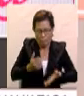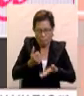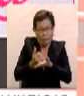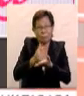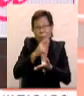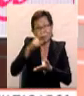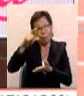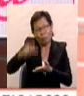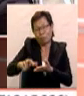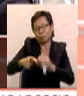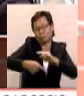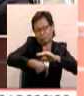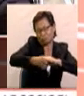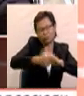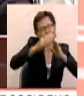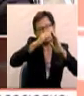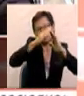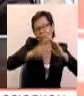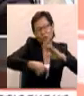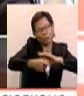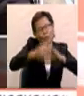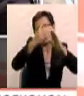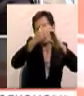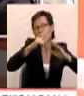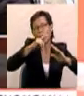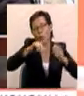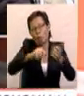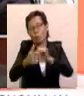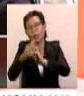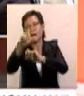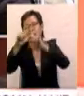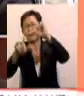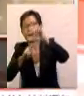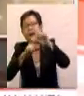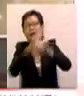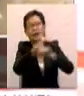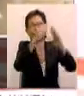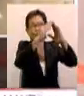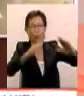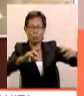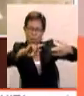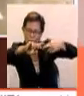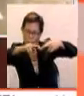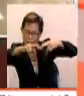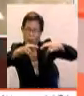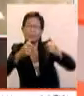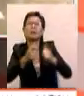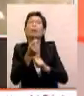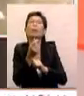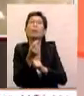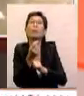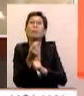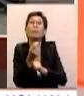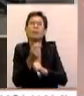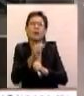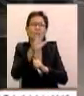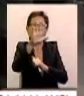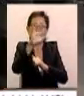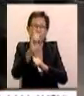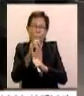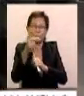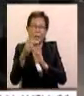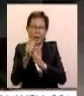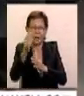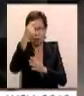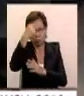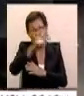lagi dikenakan sewaan rumah oleh pihak DBKL dan rumah mereka siap dibaik pulih dengan kos sebanyak